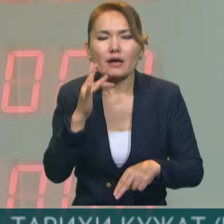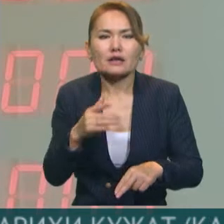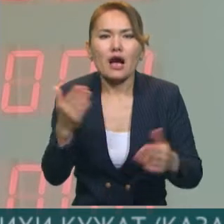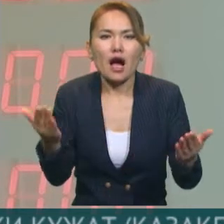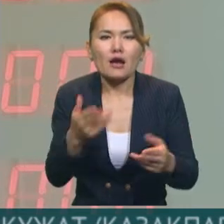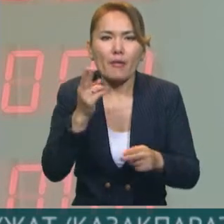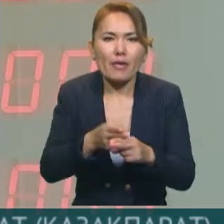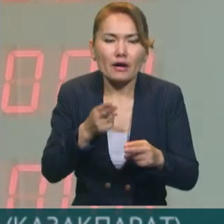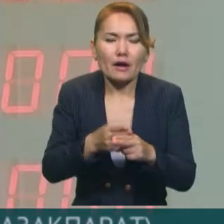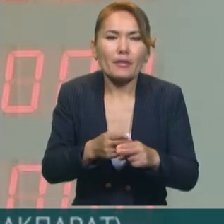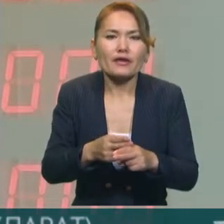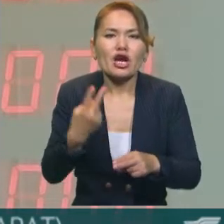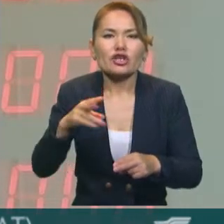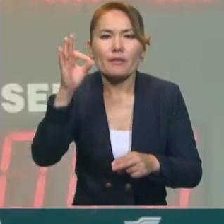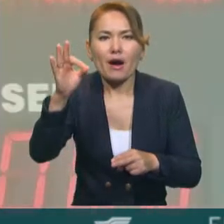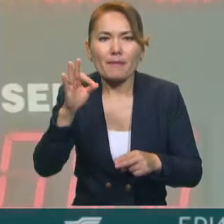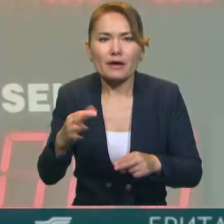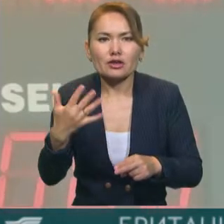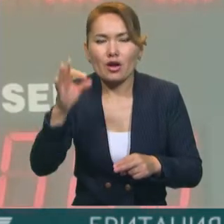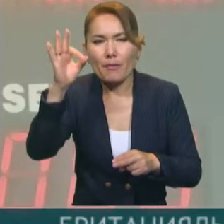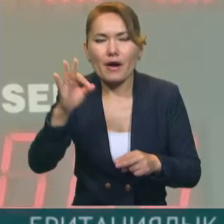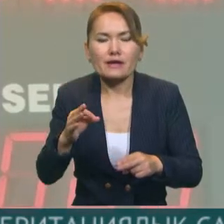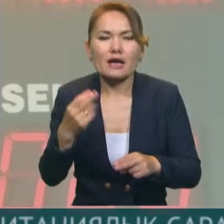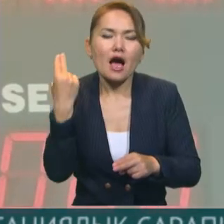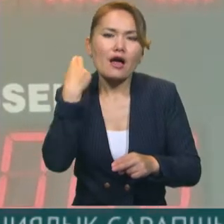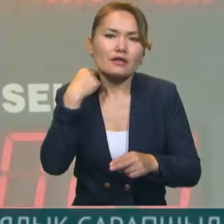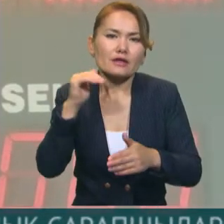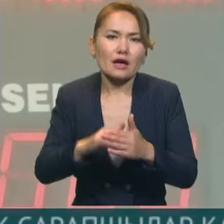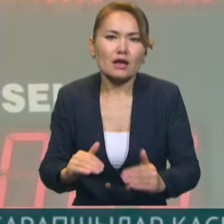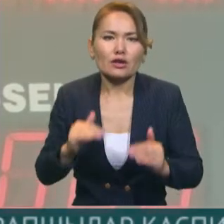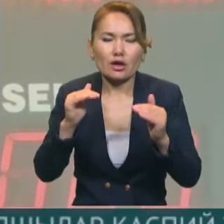болатқа баж салығын 20%-дан 50%-ға көтеріп, түрік